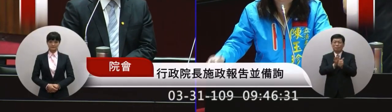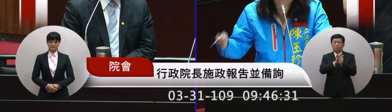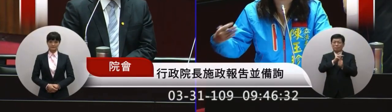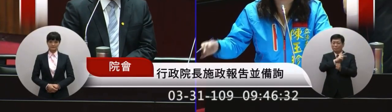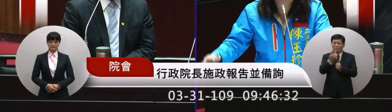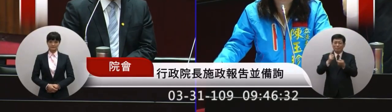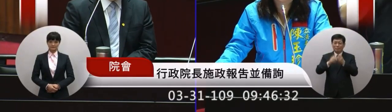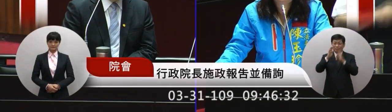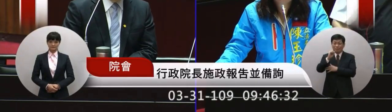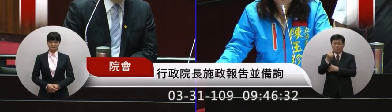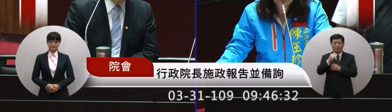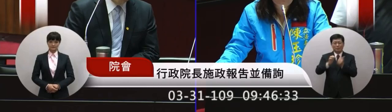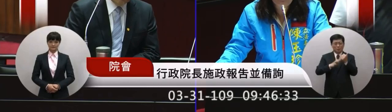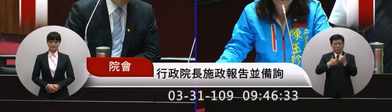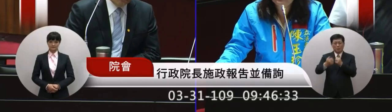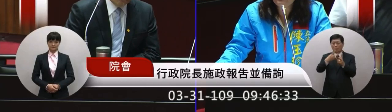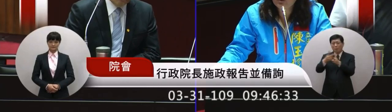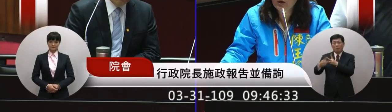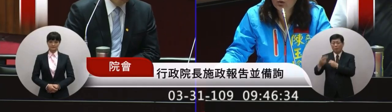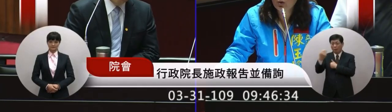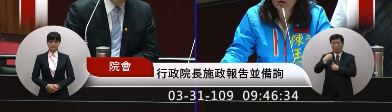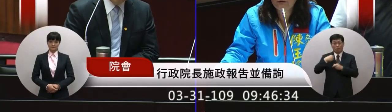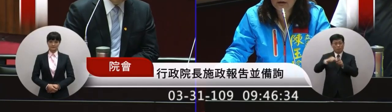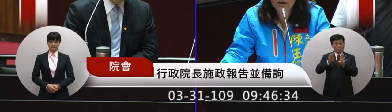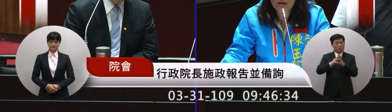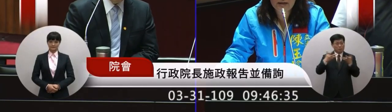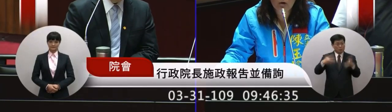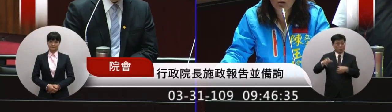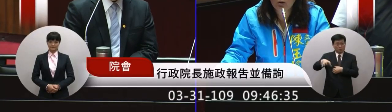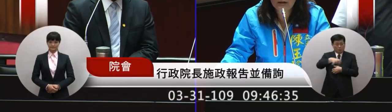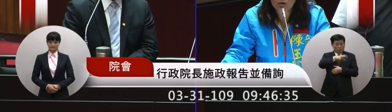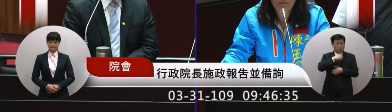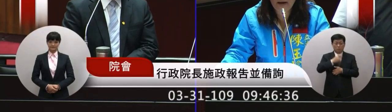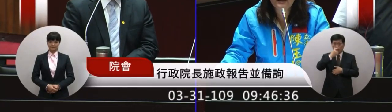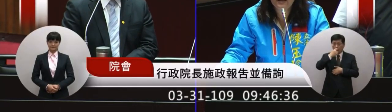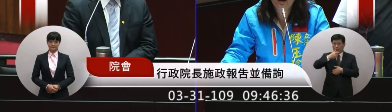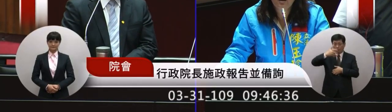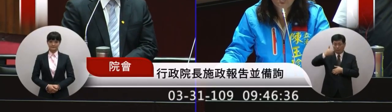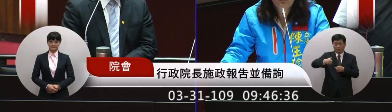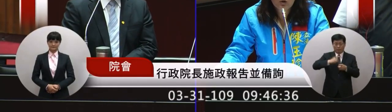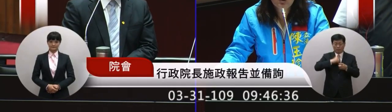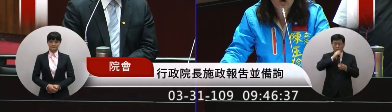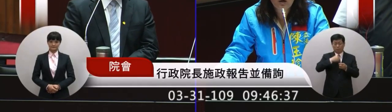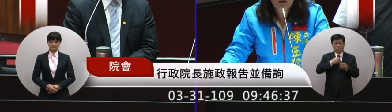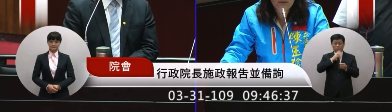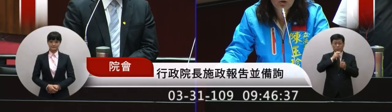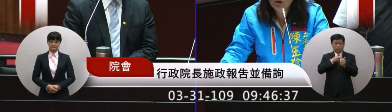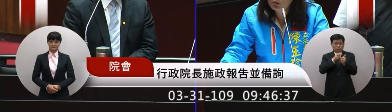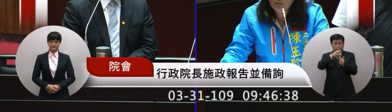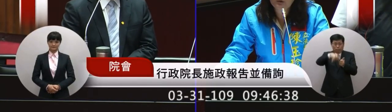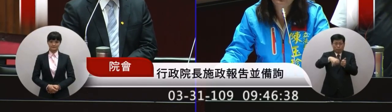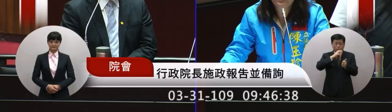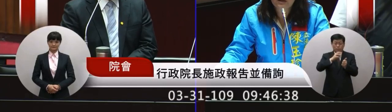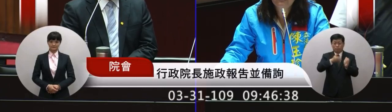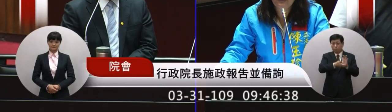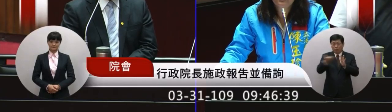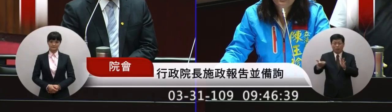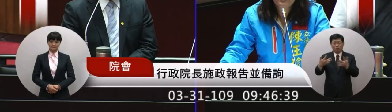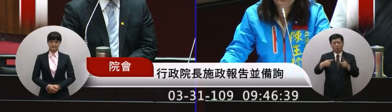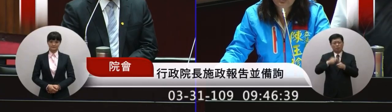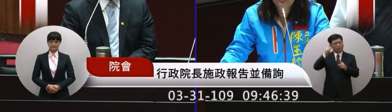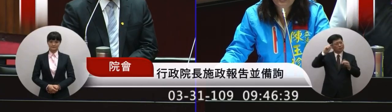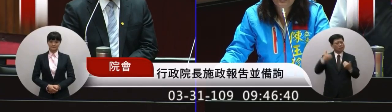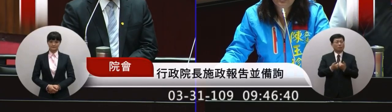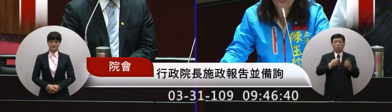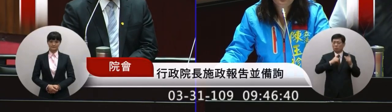地区，我们很多民众跟我反映，要求把我们金门地区很多地方的这个蒋公铜像都搬移哦。我们地区有民众很多不同的想法，这